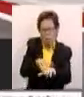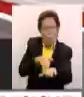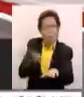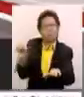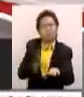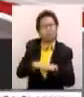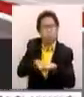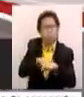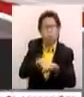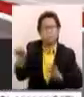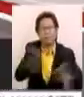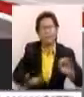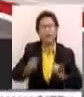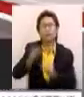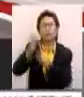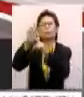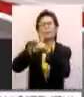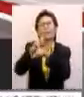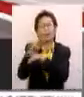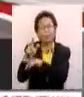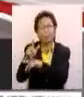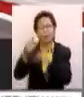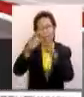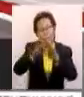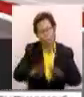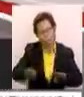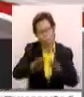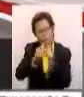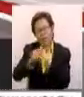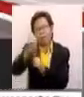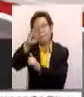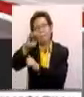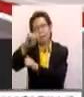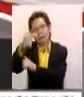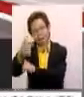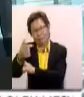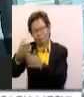penduduk khususnya sekitar Lembah Klang. Perinciannya bersama Margaret Gambang.